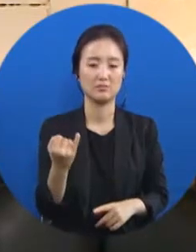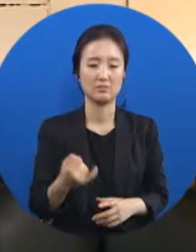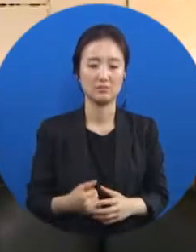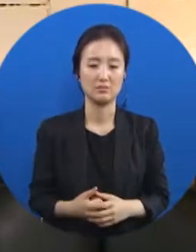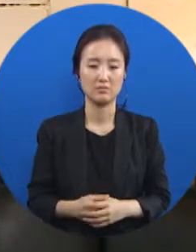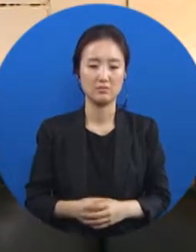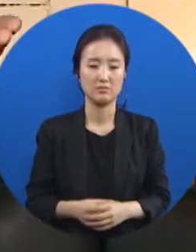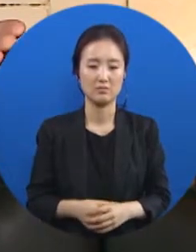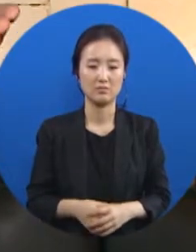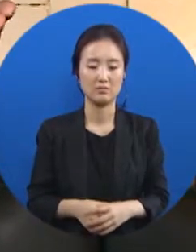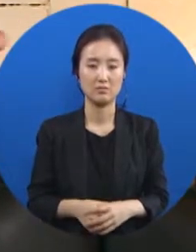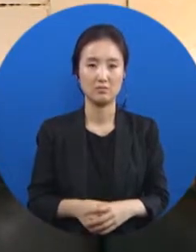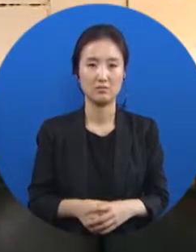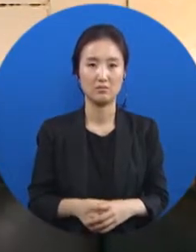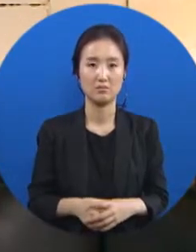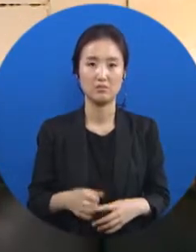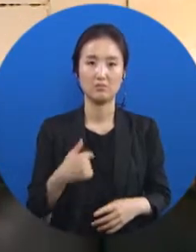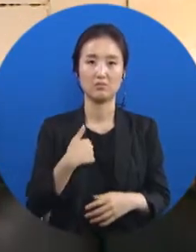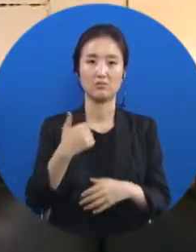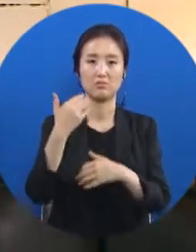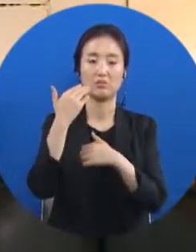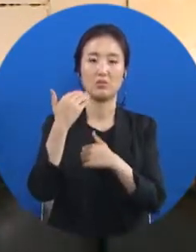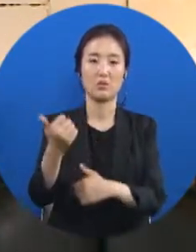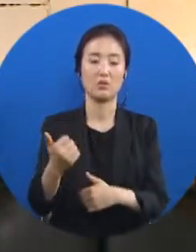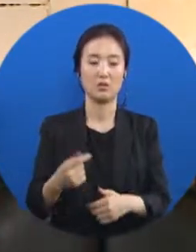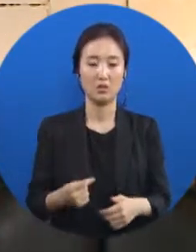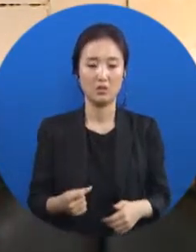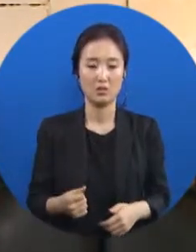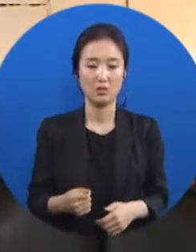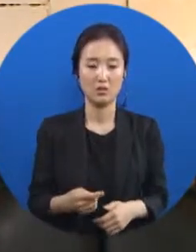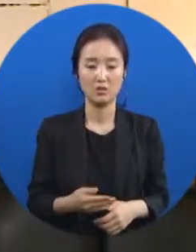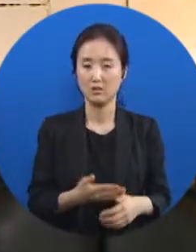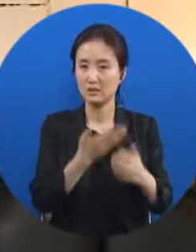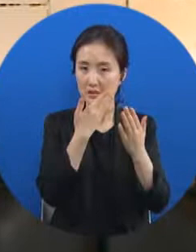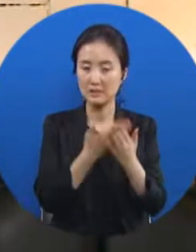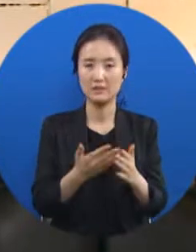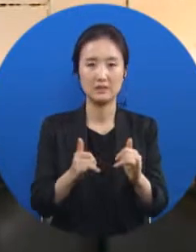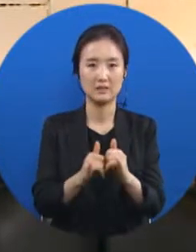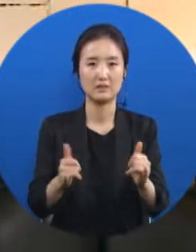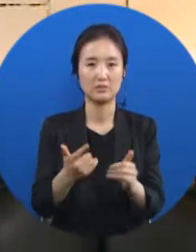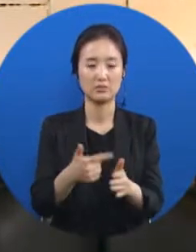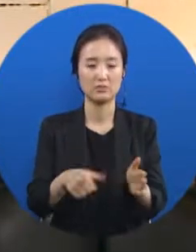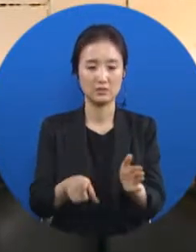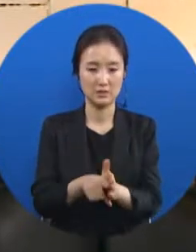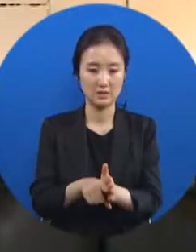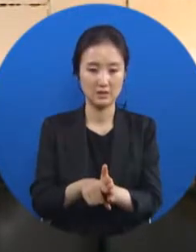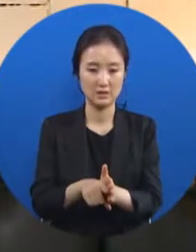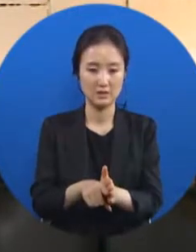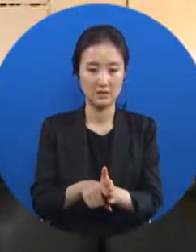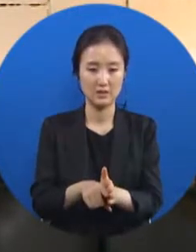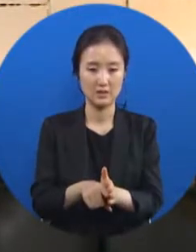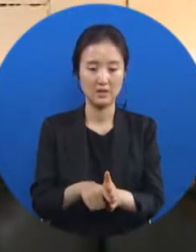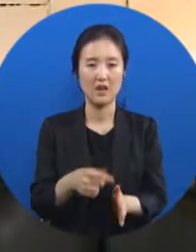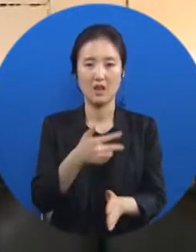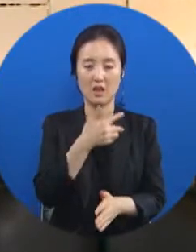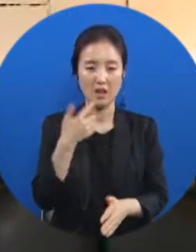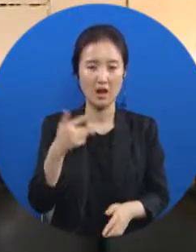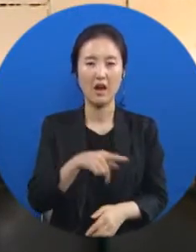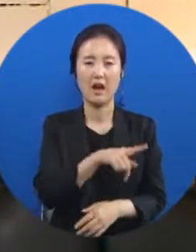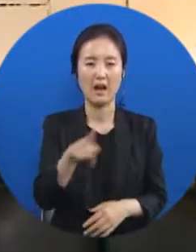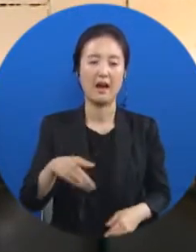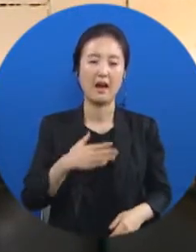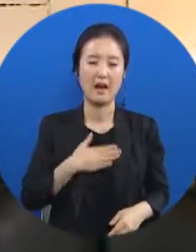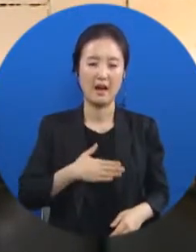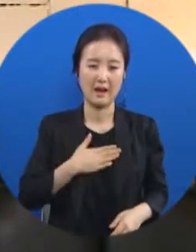근데 저를 부르더라고. 백운석. 귀빈들을 위해서 다들 영어 알아듣지만 그래도